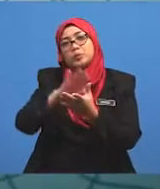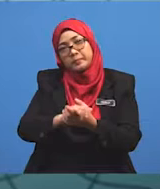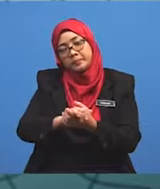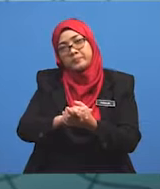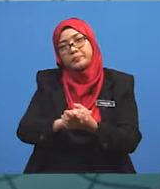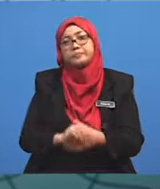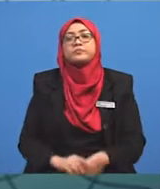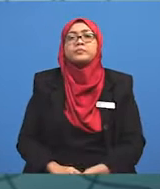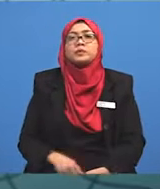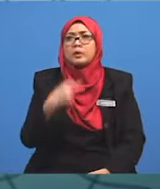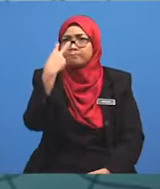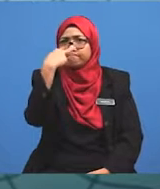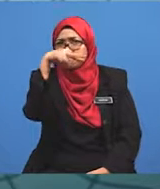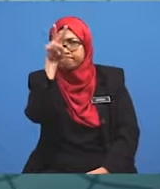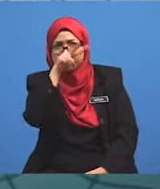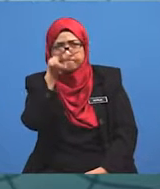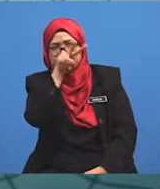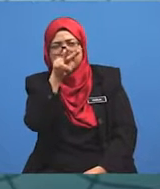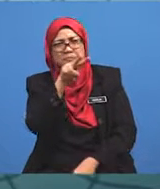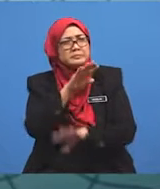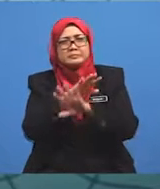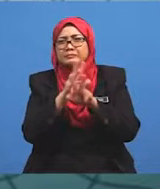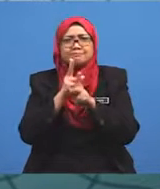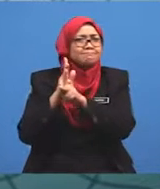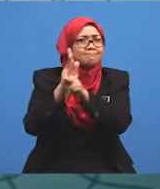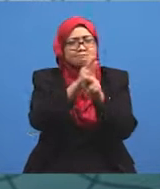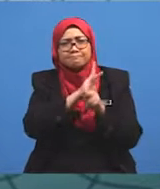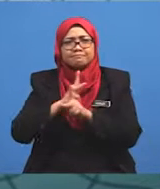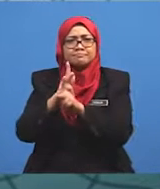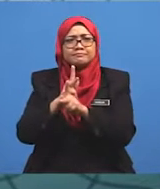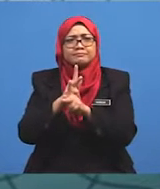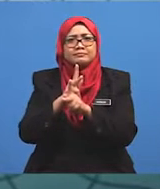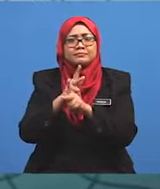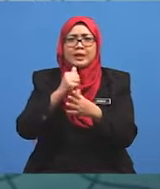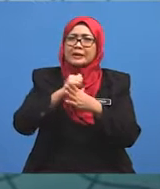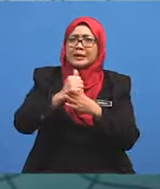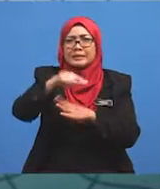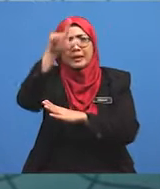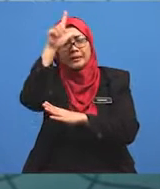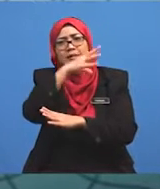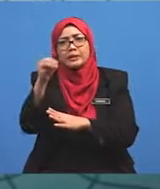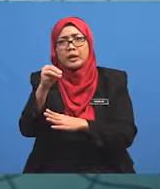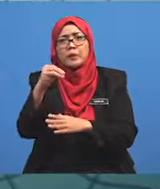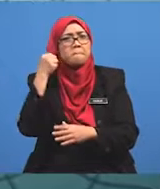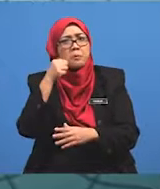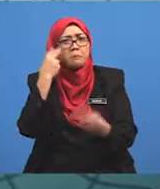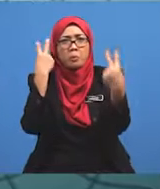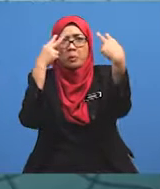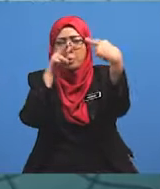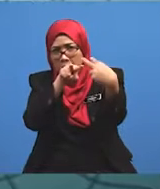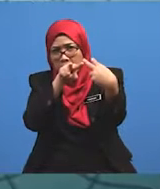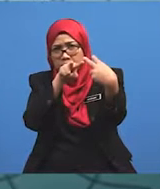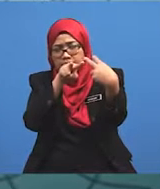Pandangan mata yang tidak terkawal antara lelaki dan perempuan juga boleh menjadi mukaddimah ataupun